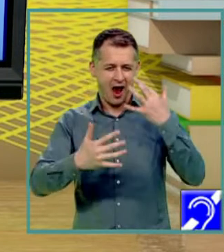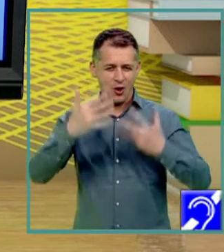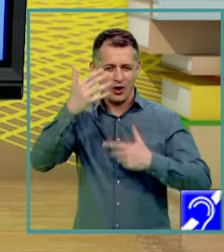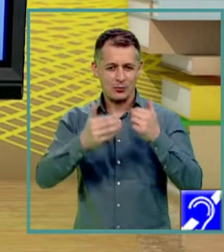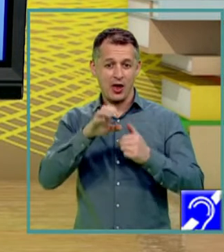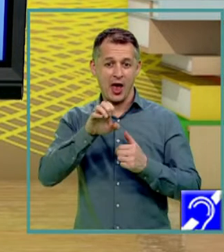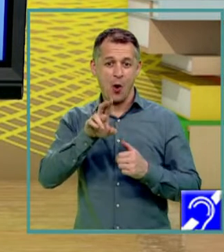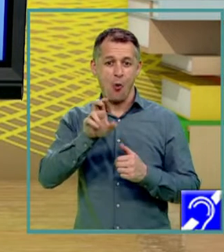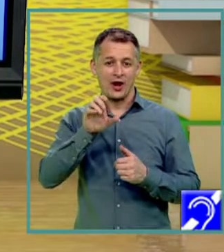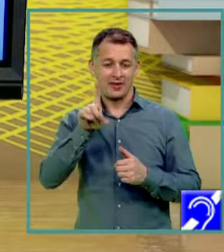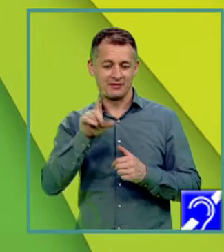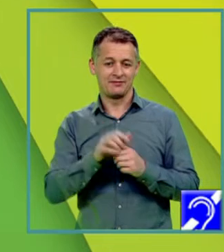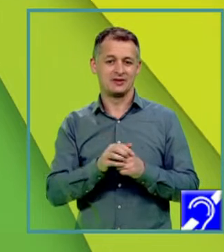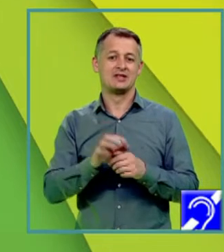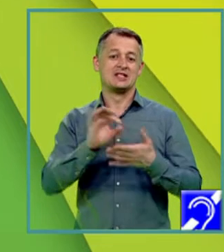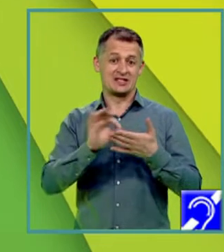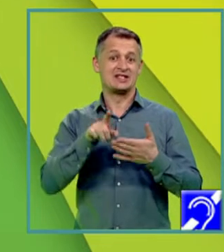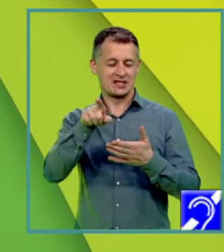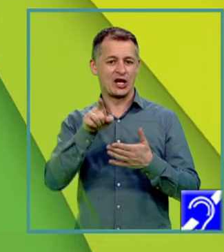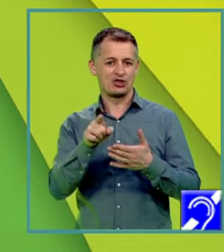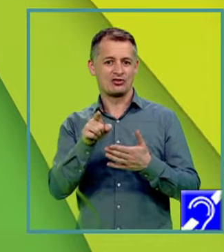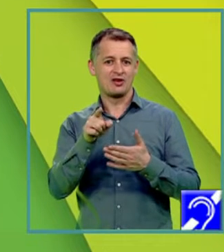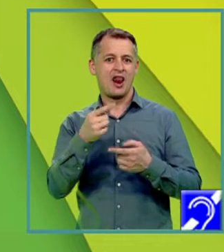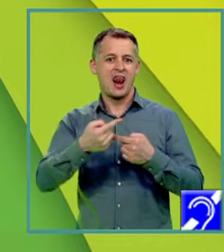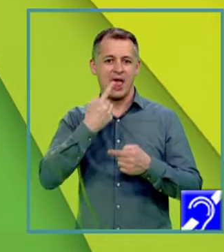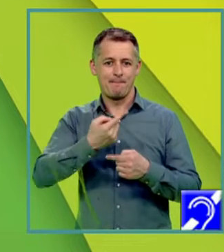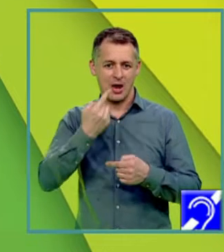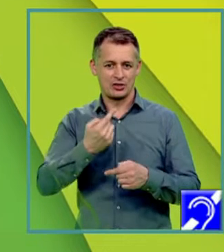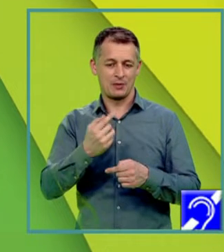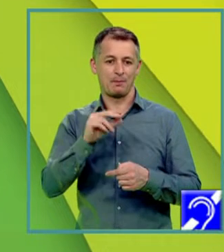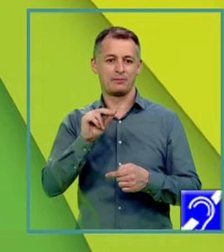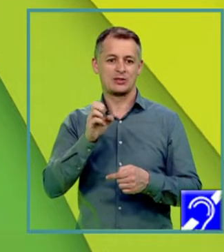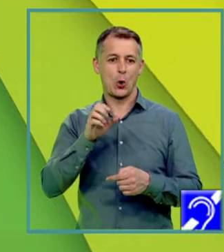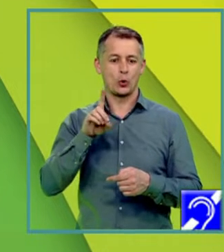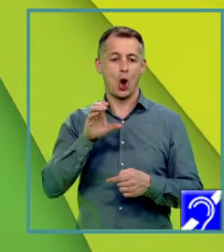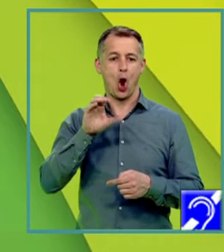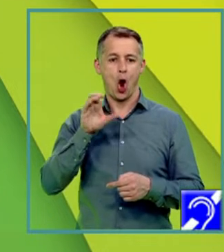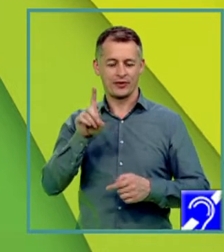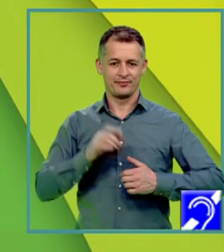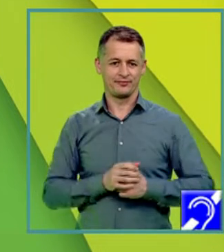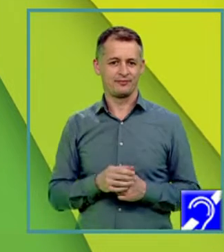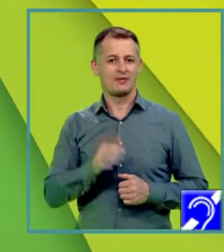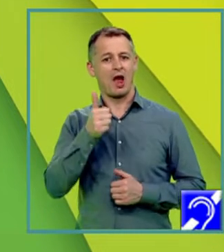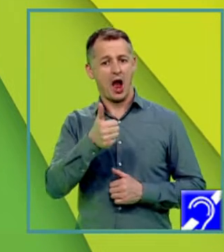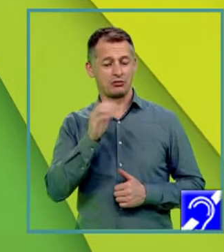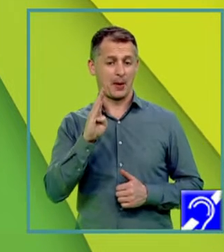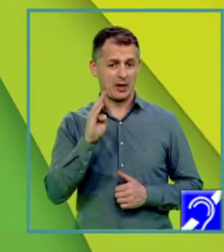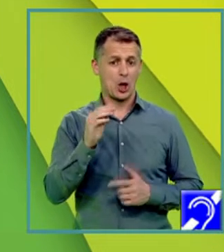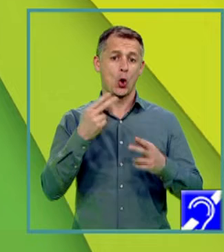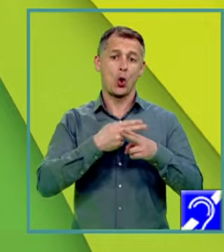lui Euclid scrise în limbajul se aude o caut vom citi cele două numere acestei numere vor fi numere naturale în contextul nostru